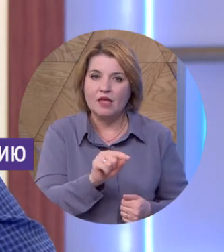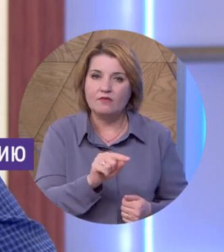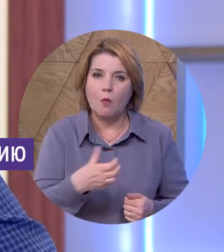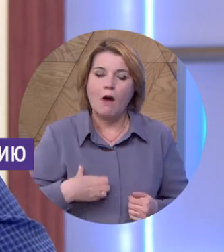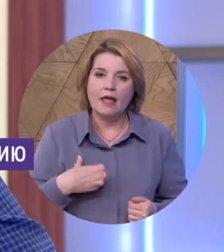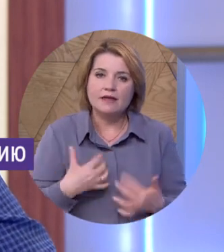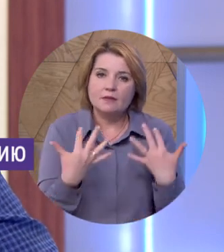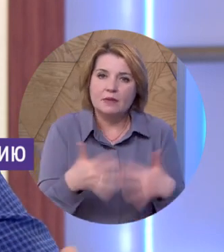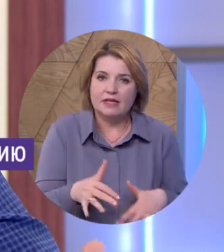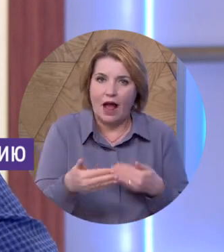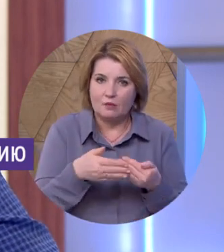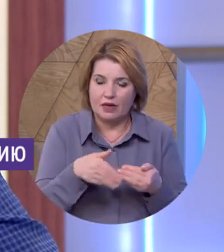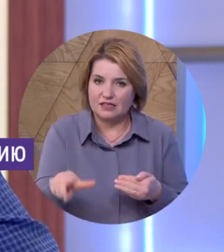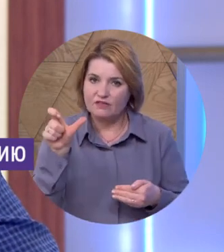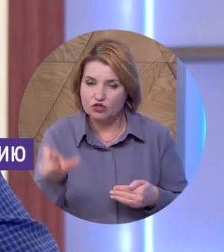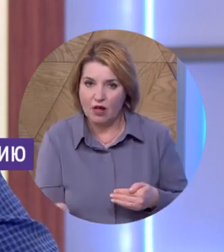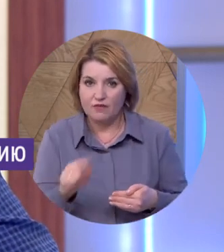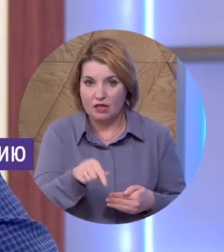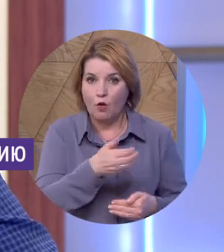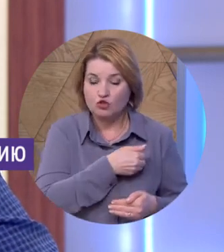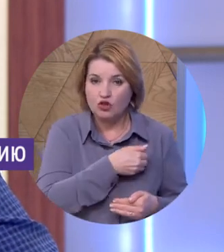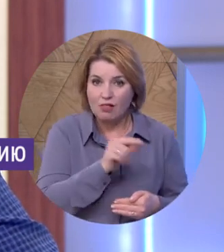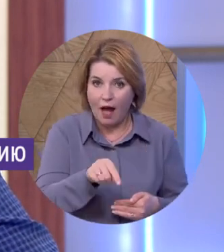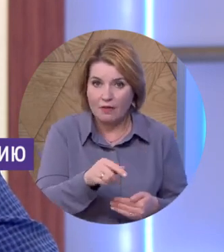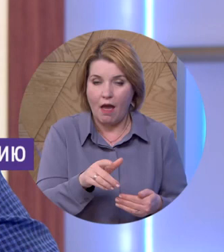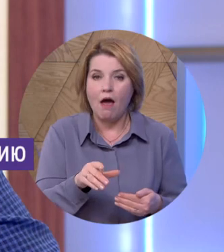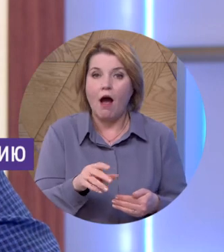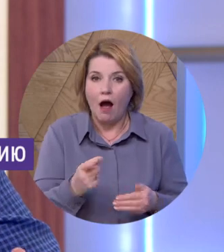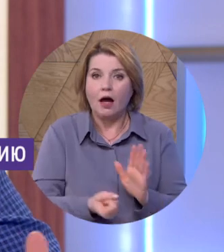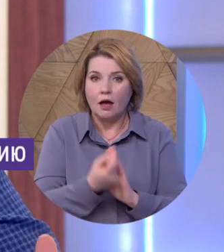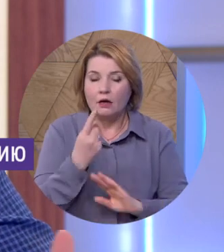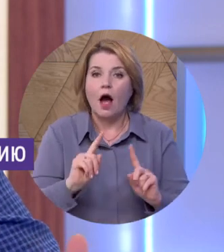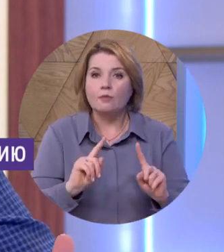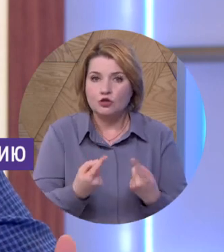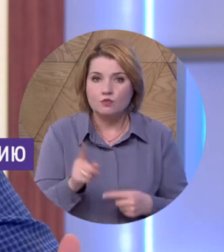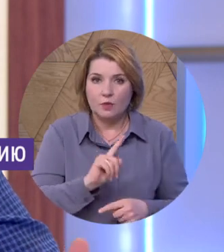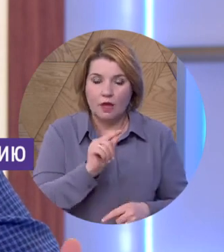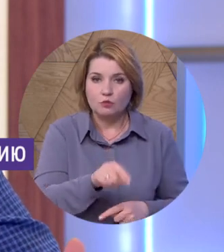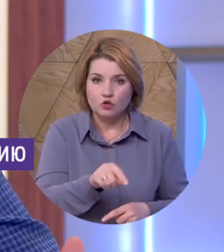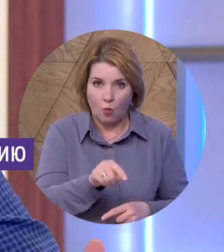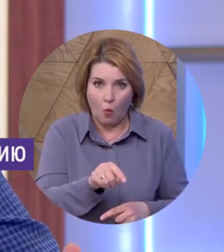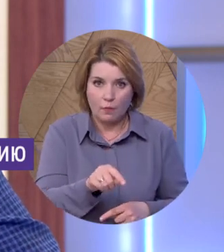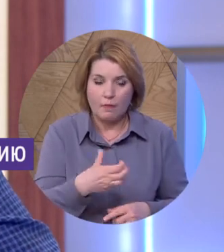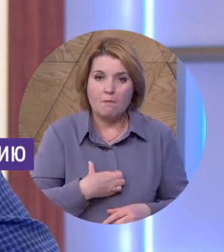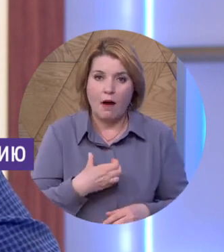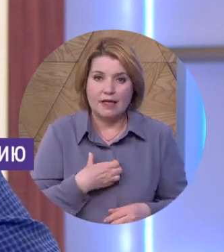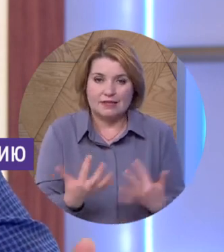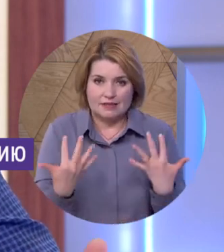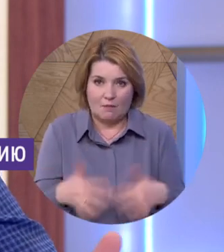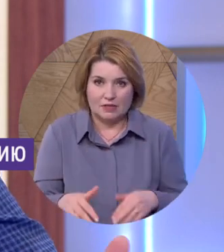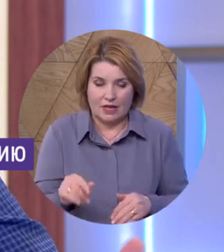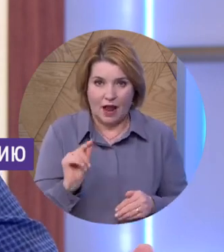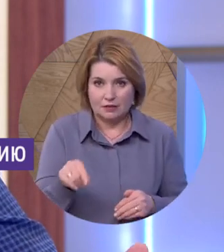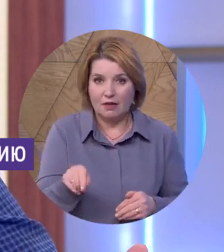близкого человека, либо его желание контроля основано на том, что он боится потерять, ну, если говорить про работу, власть, если говорить про личные отношения, он